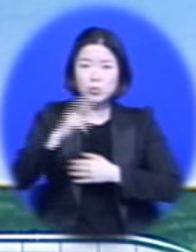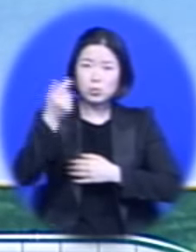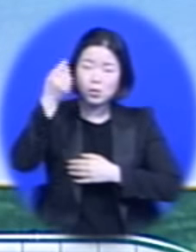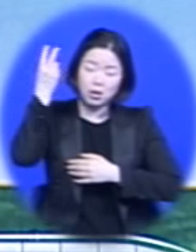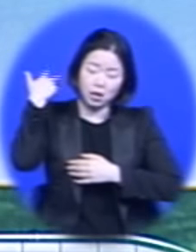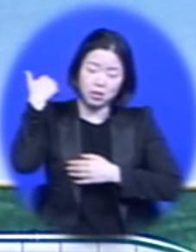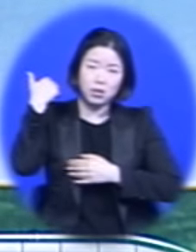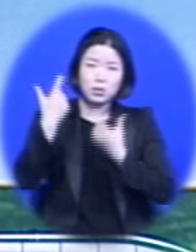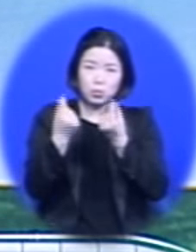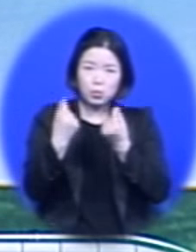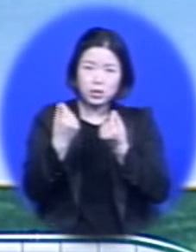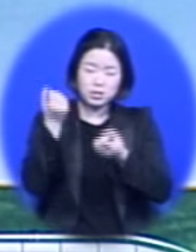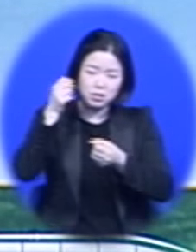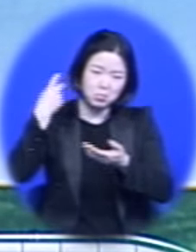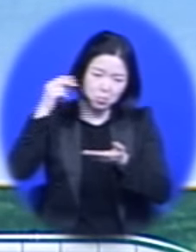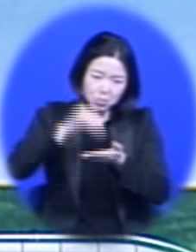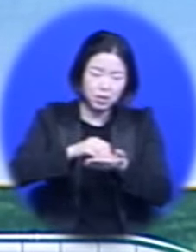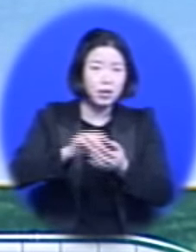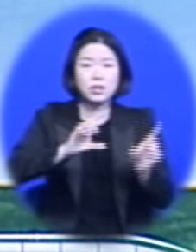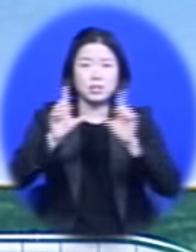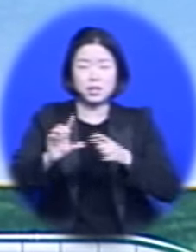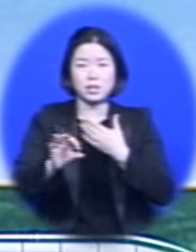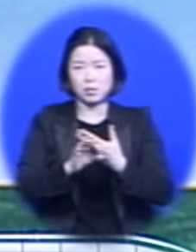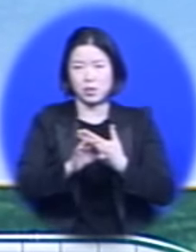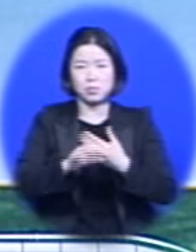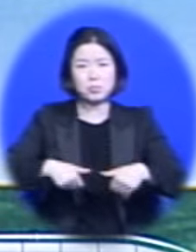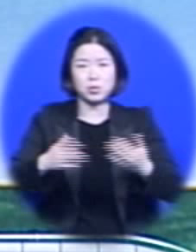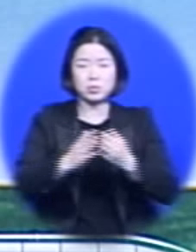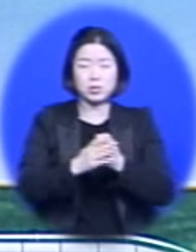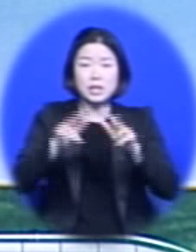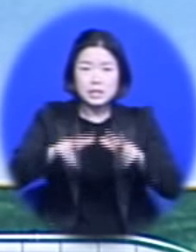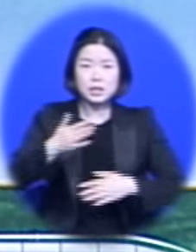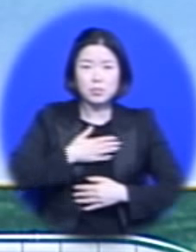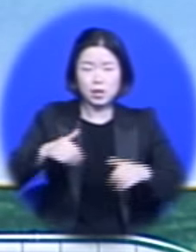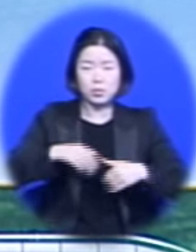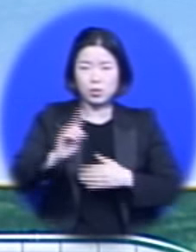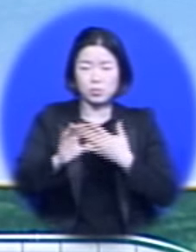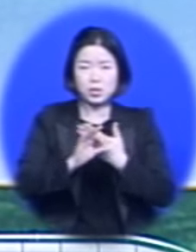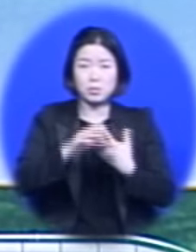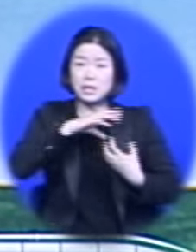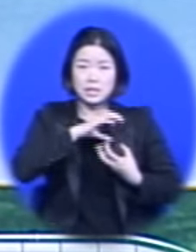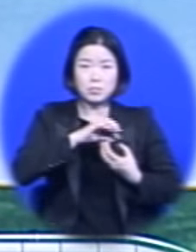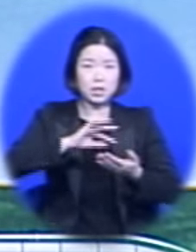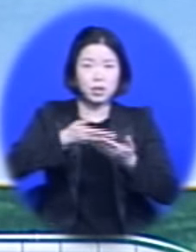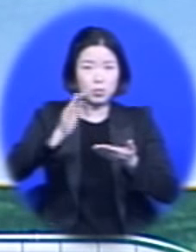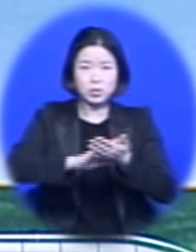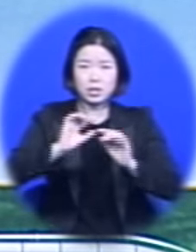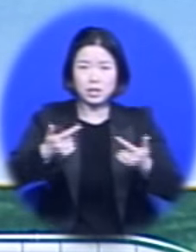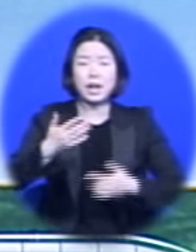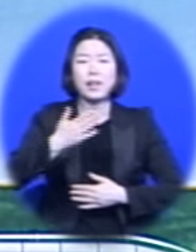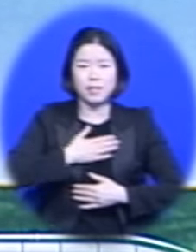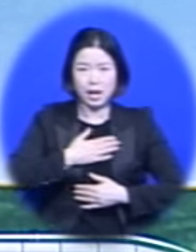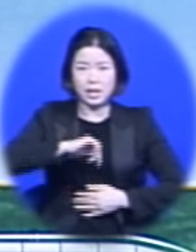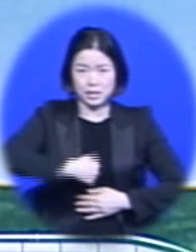아니야. 내가 지금 필요한 것은 심장이 고쳐지는 게 아니고 나 자신이 고쳐지는 것이에요 하는